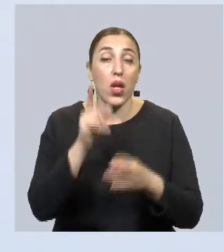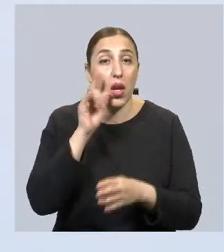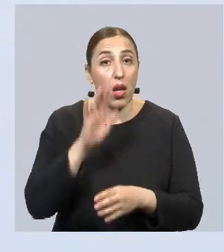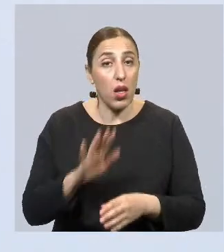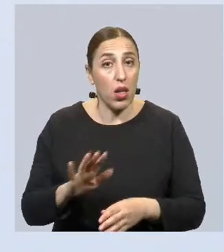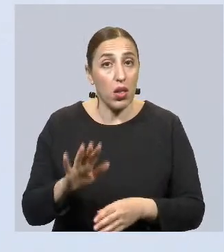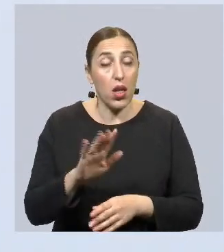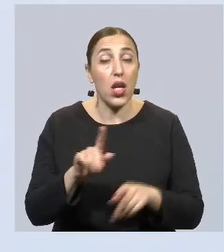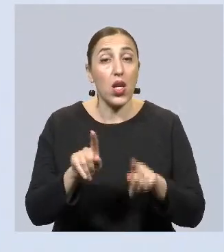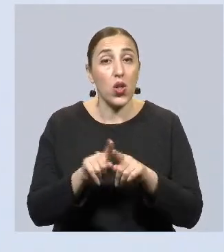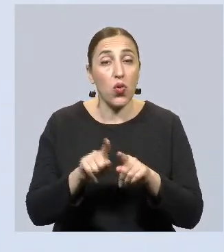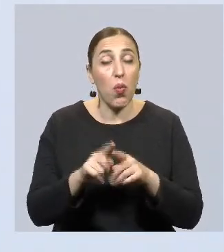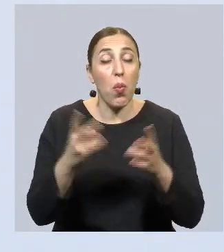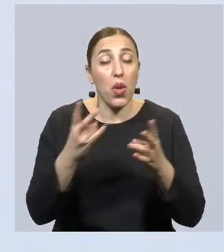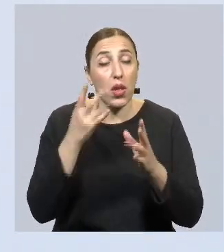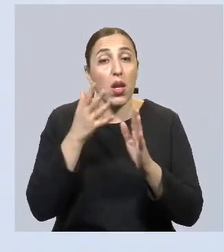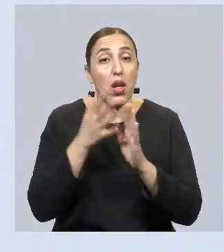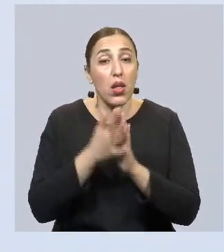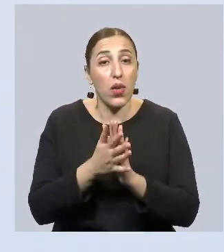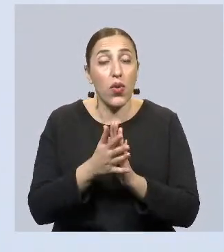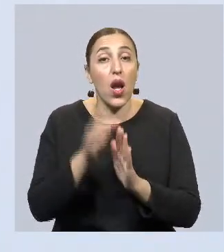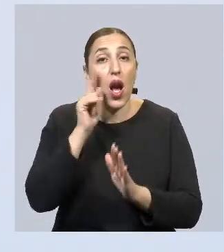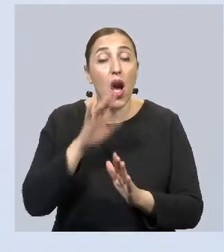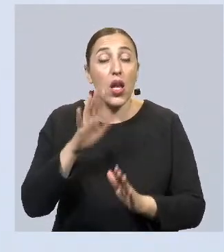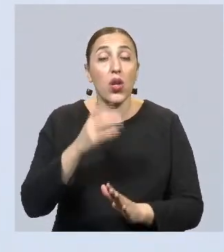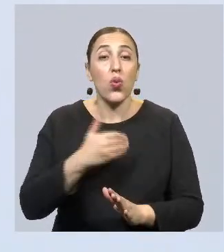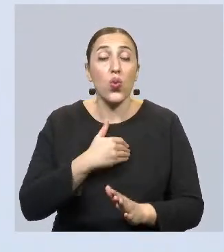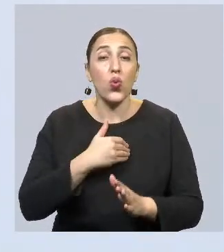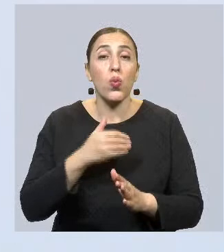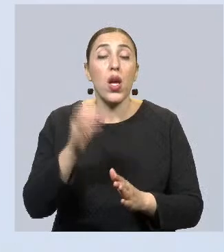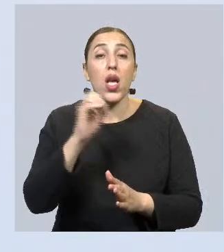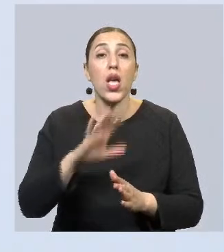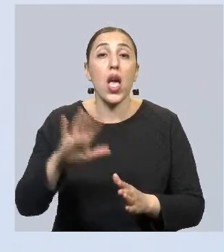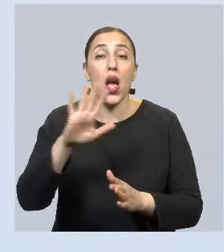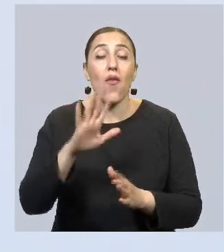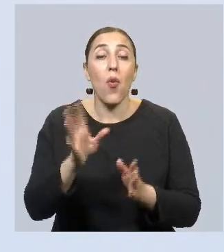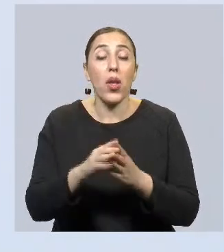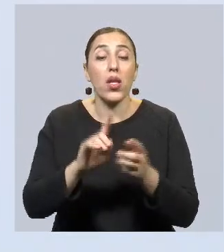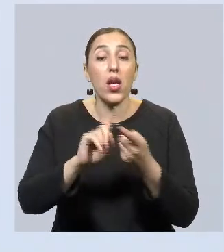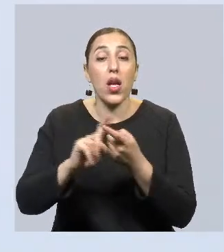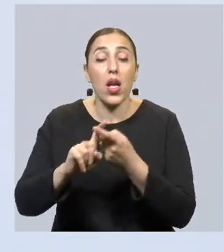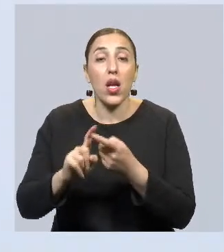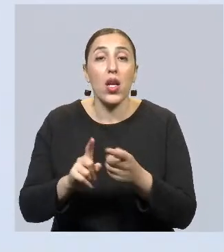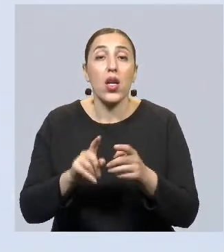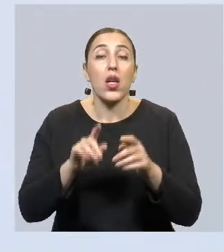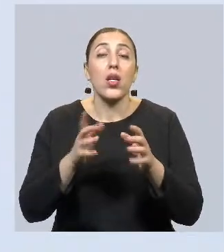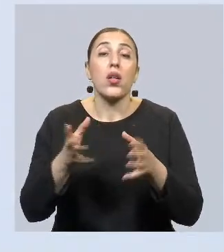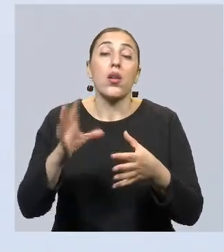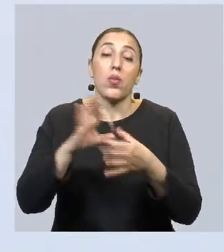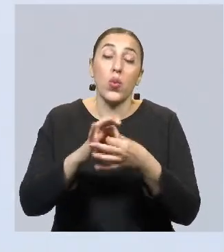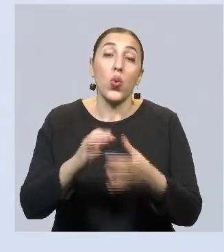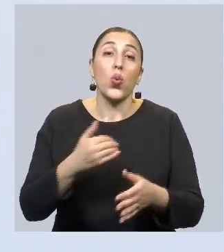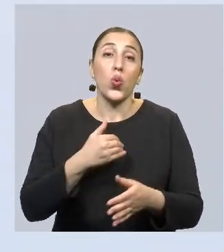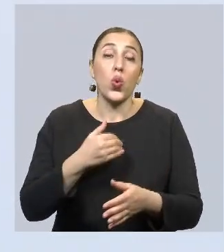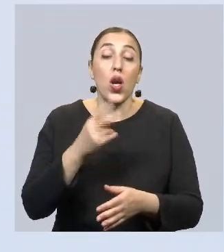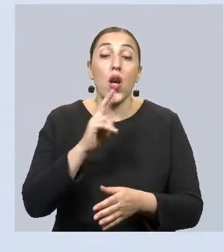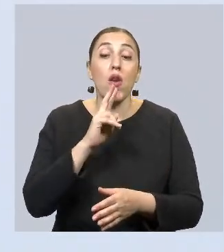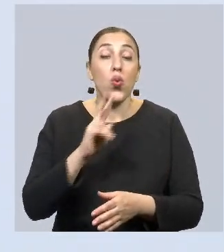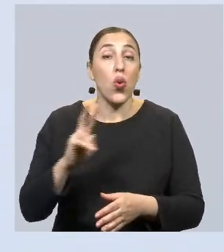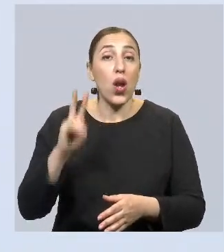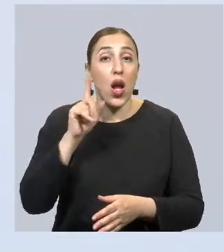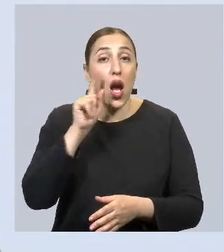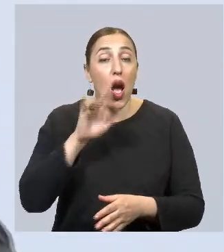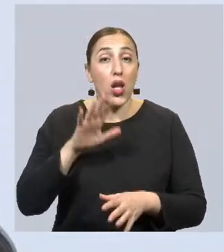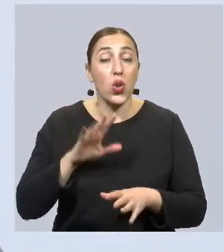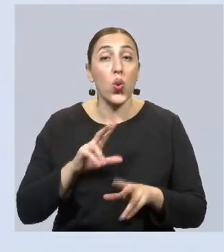հաշվի արնենք, որ Հայաստանը ծանկանում է ամրացնել կապերը եվրամյության հետ, մենք երկու տարի առաջ խոստացել ենք Հայաստանին երկու